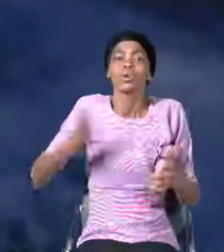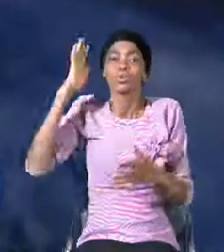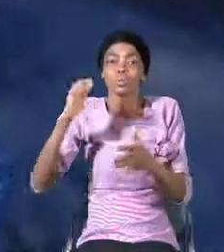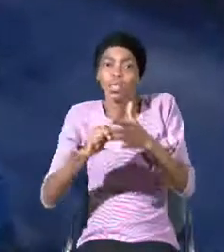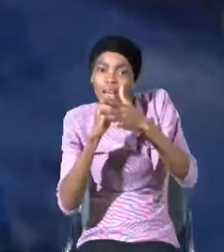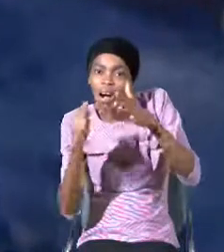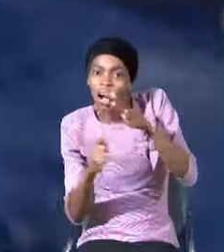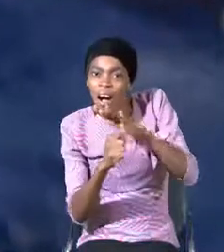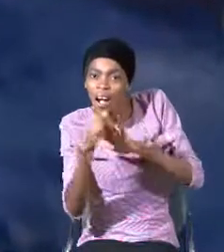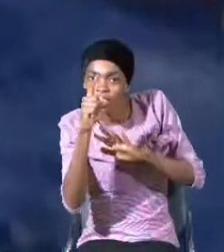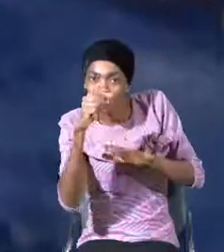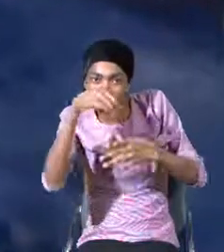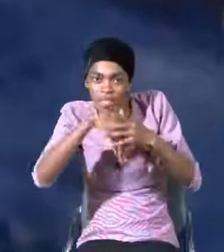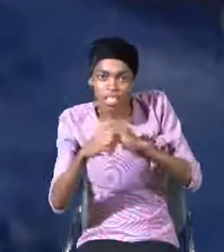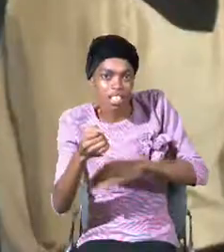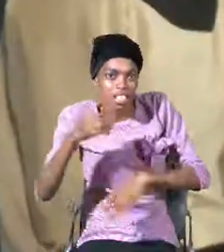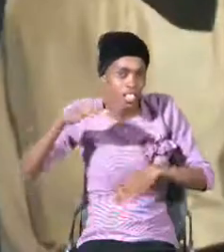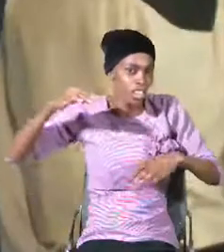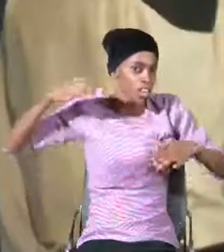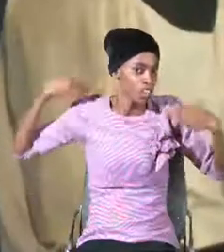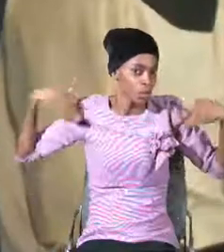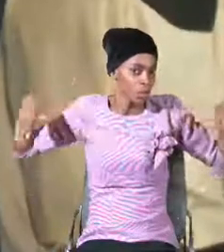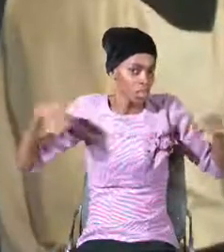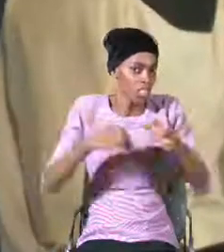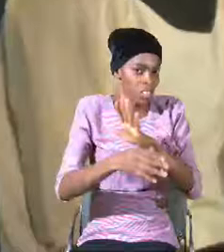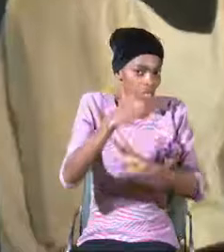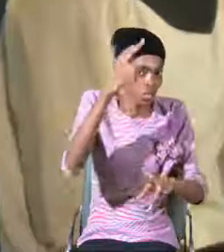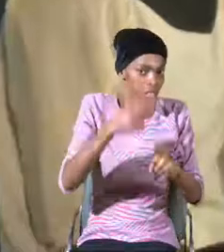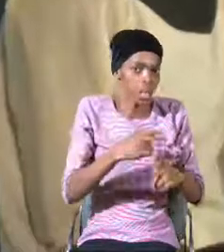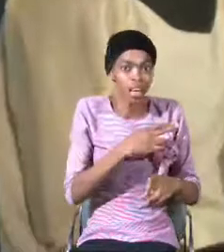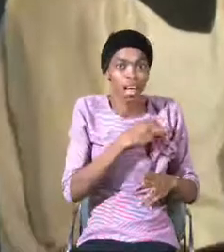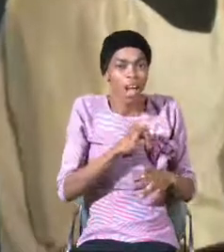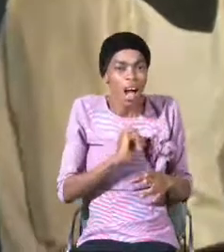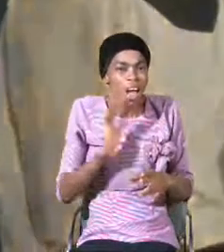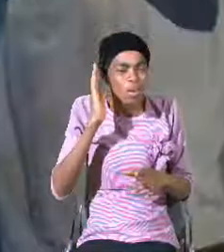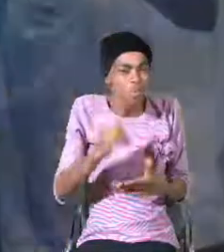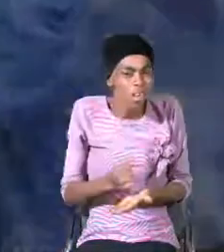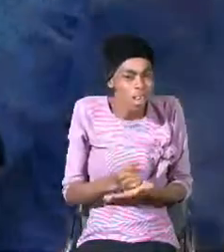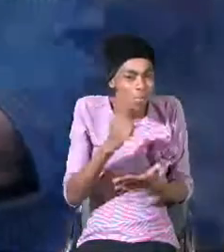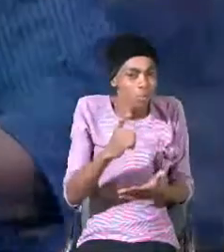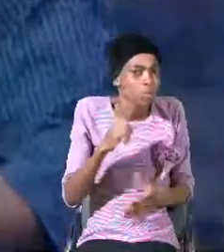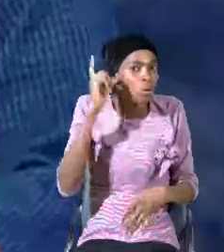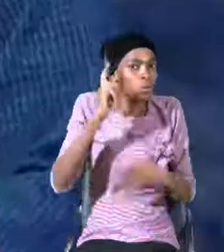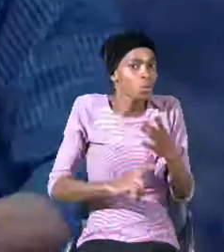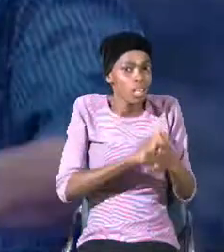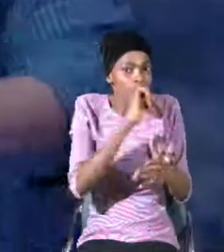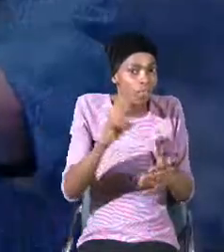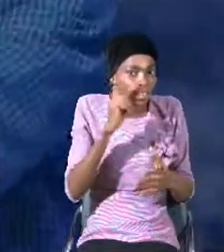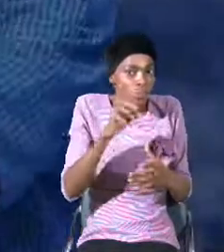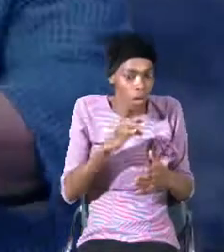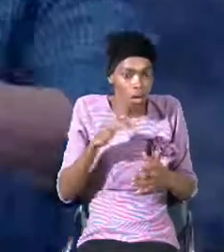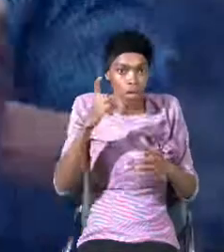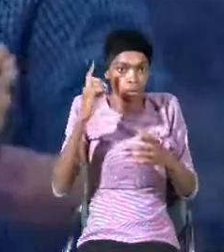te cacher dans son pavillon. Il sera un refuge pour toi. Et